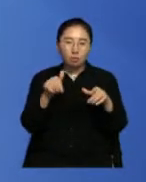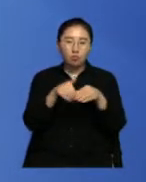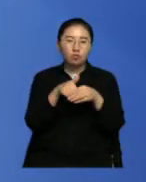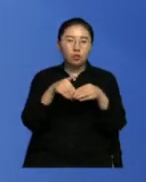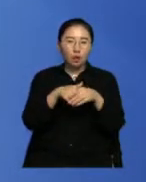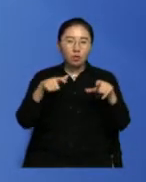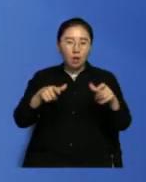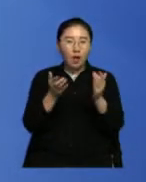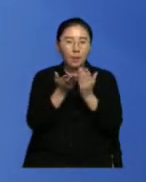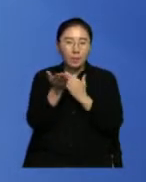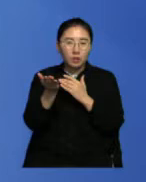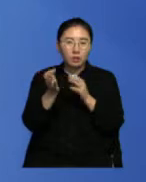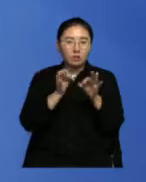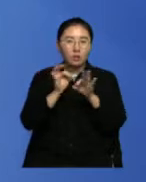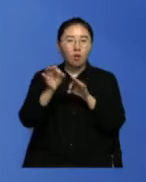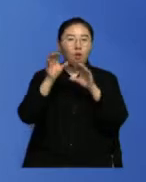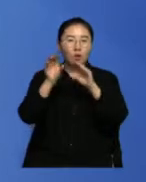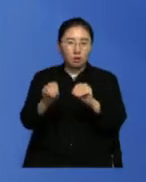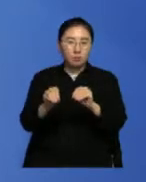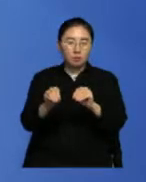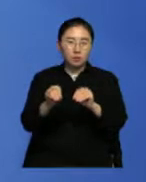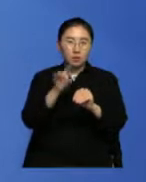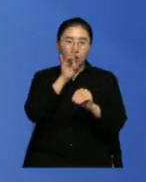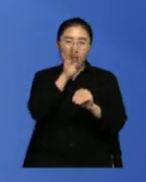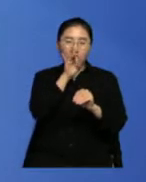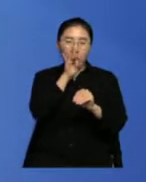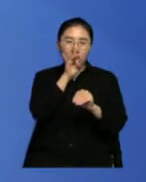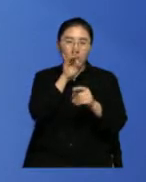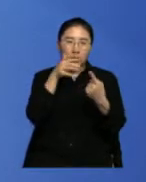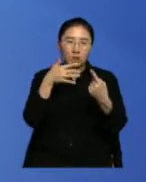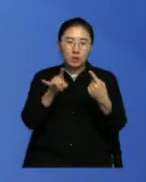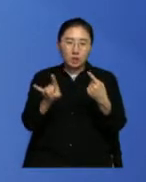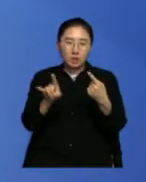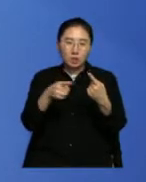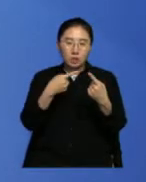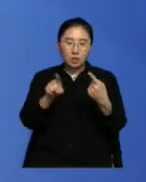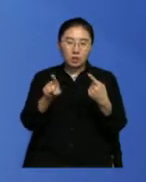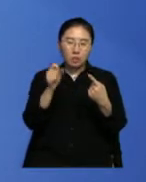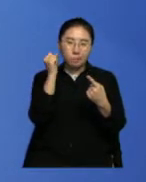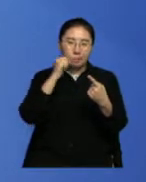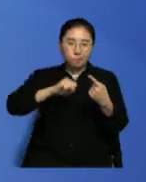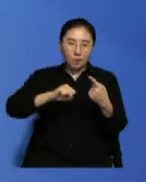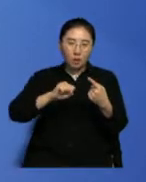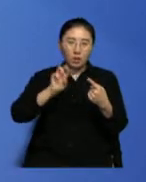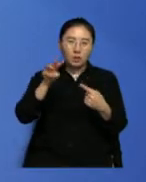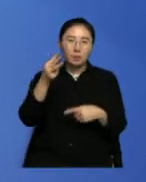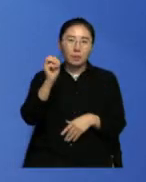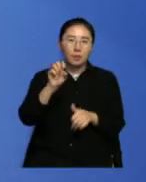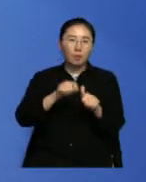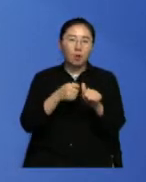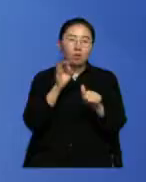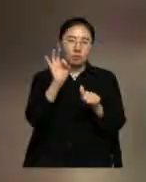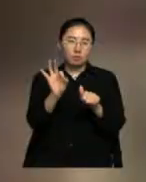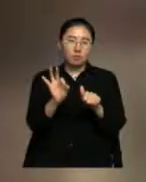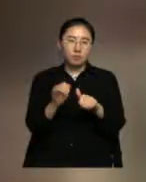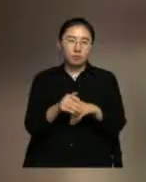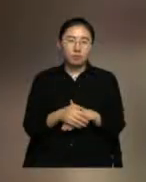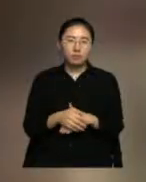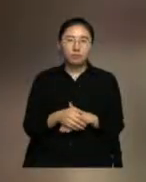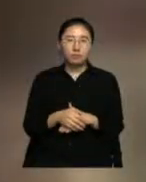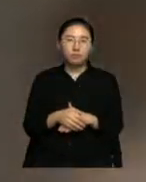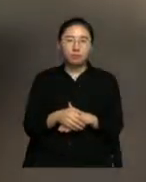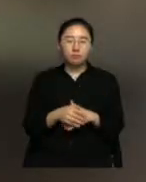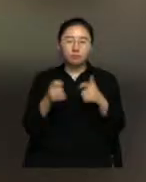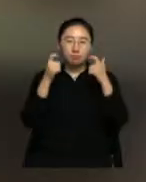문화지구 지정에 맞지 않는 영업이 금지됩니다. 1차 위반 시 300만 원의 과태료도 부과할 수 있습니다.